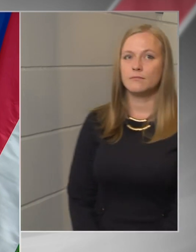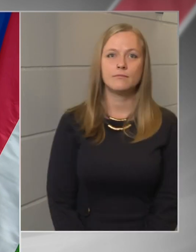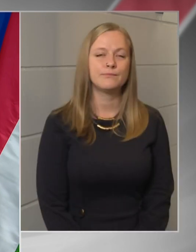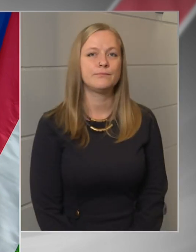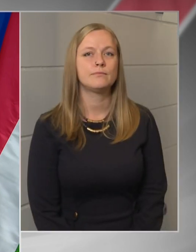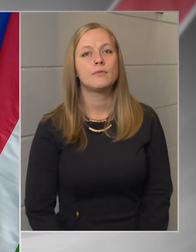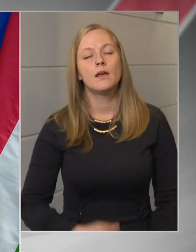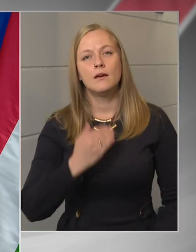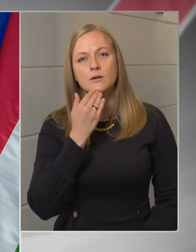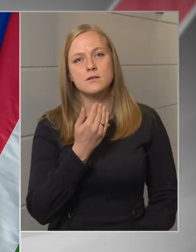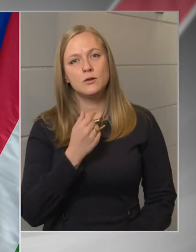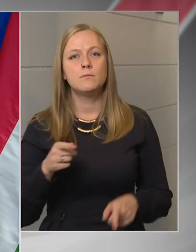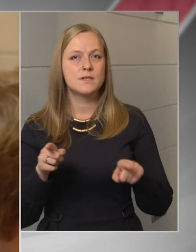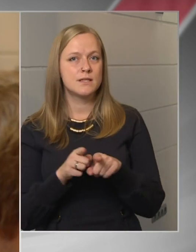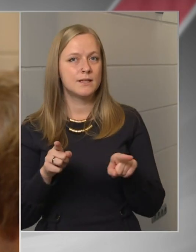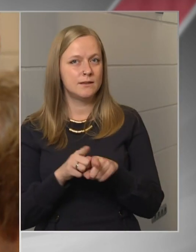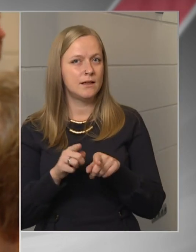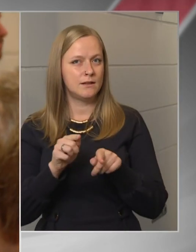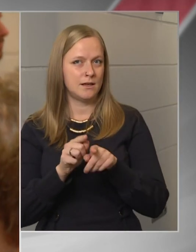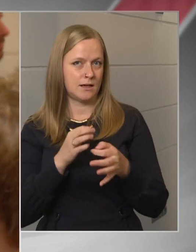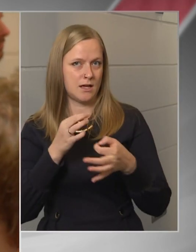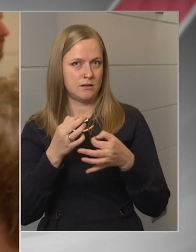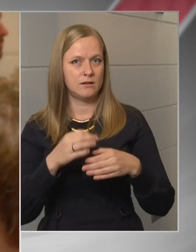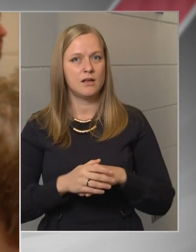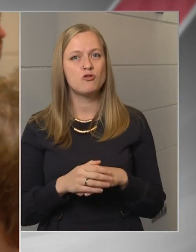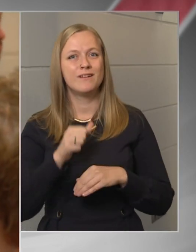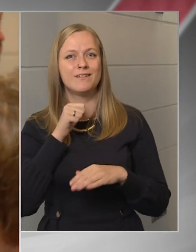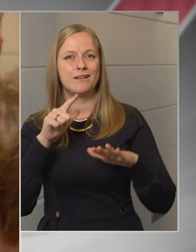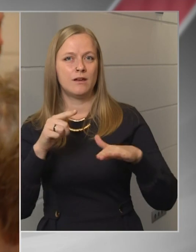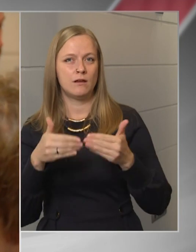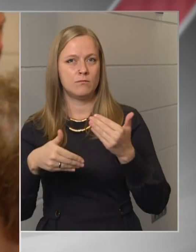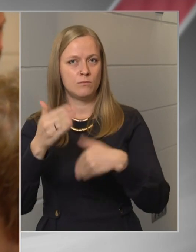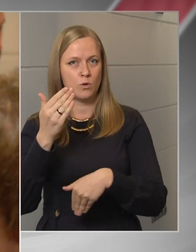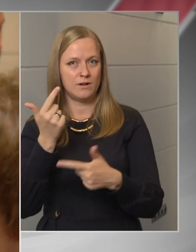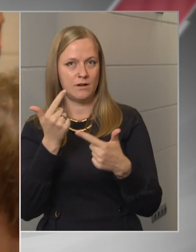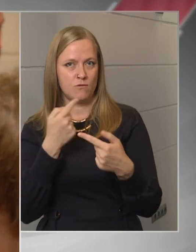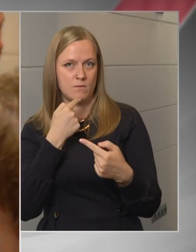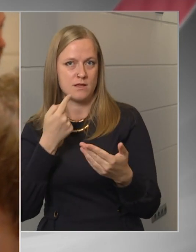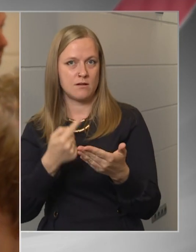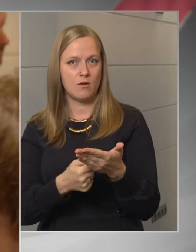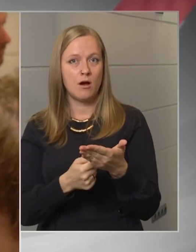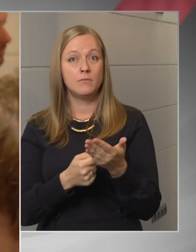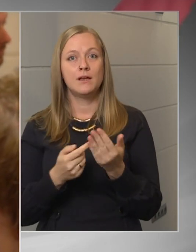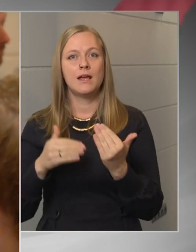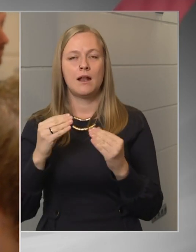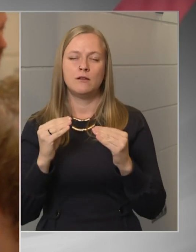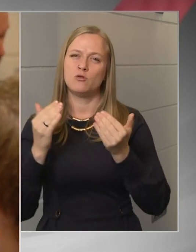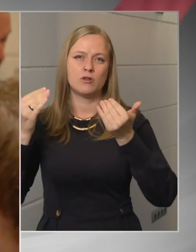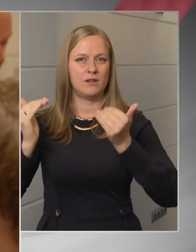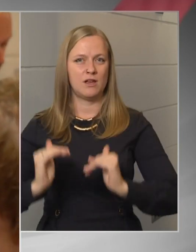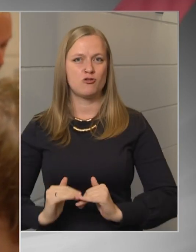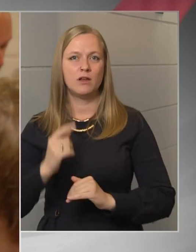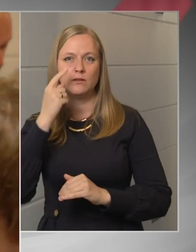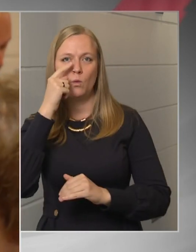kérdése, hogy a G7 portál információi vagy teljékoztatása szerint jelentősen esett az